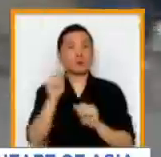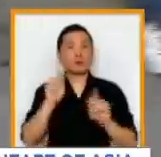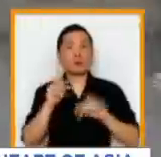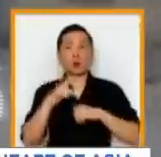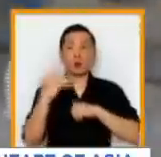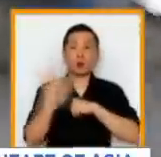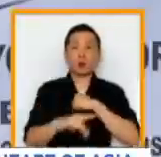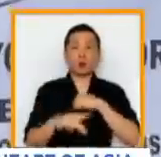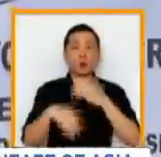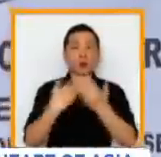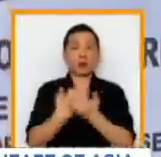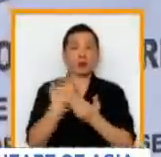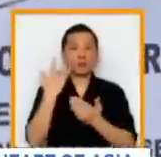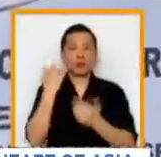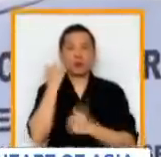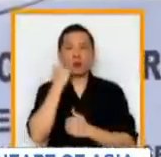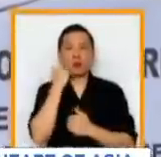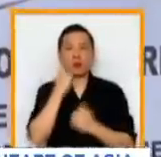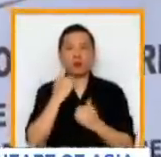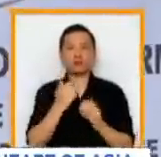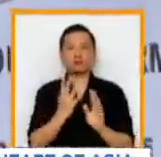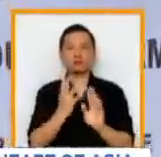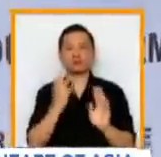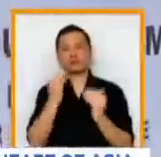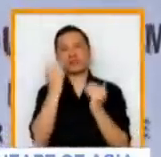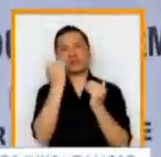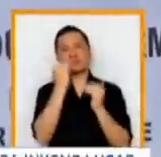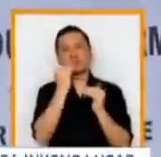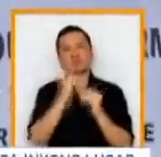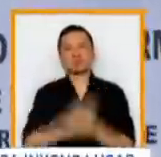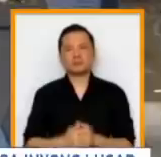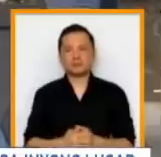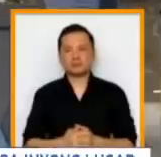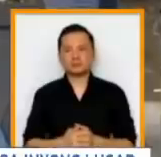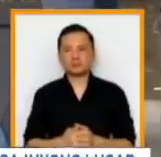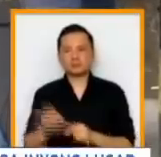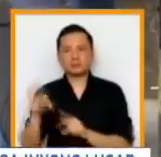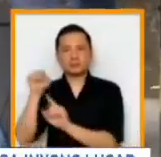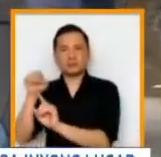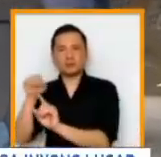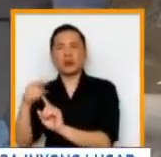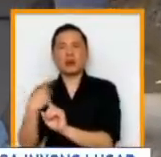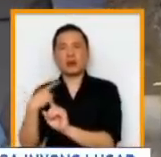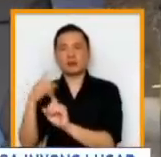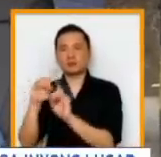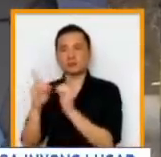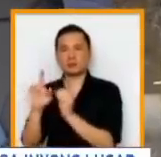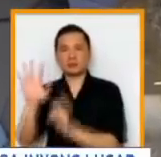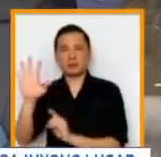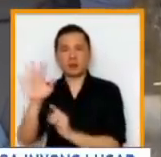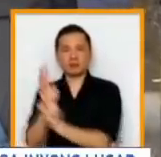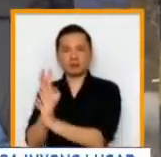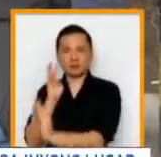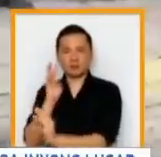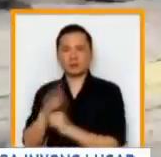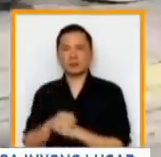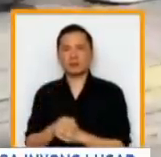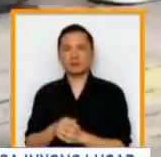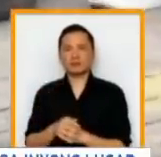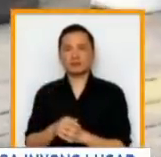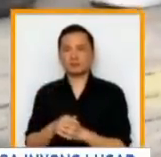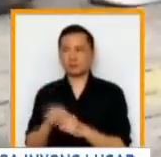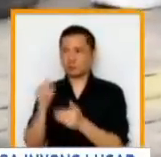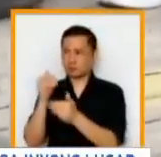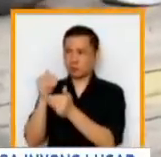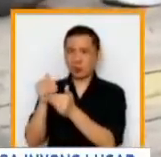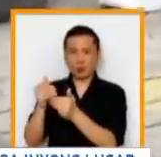sila ng cut-off. Sa Nueva Vizcaya Street naman, nakapila ang mga magpaparehistro sa District 5. Ilang metro ang layo nito sa COMELEC office sa Quezon